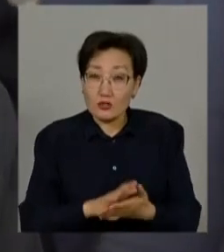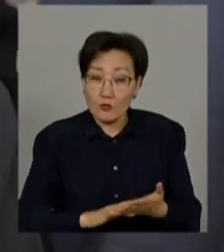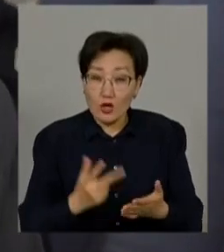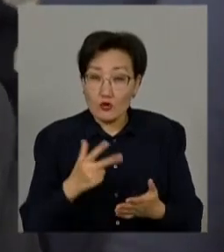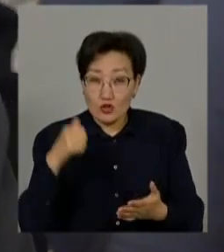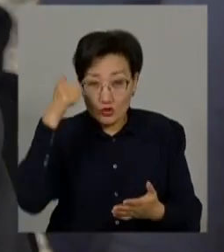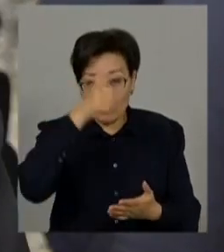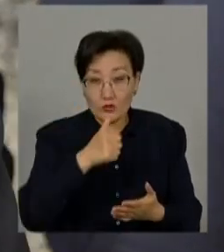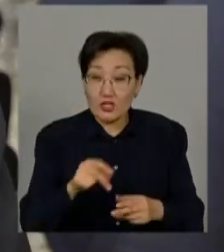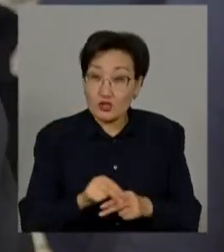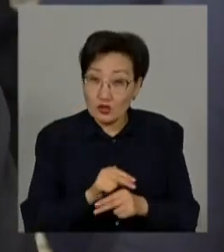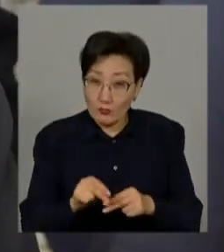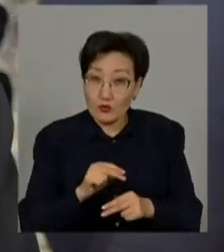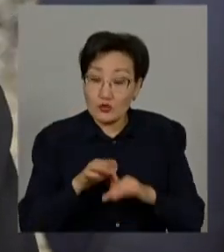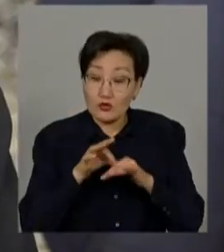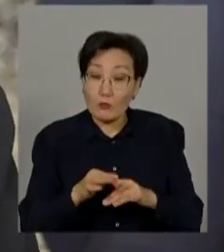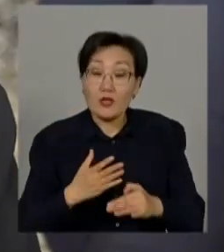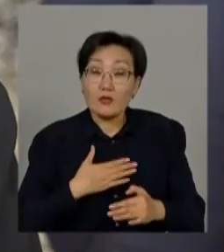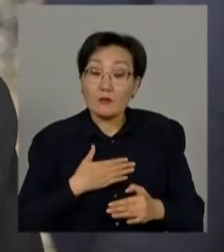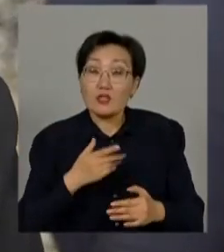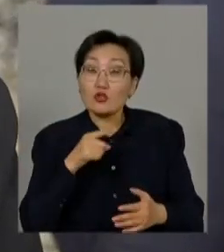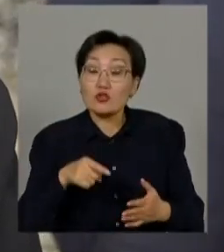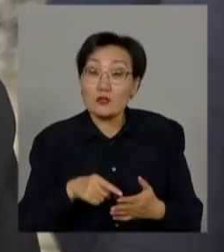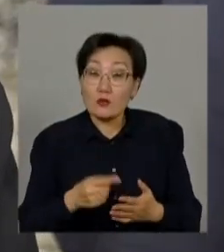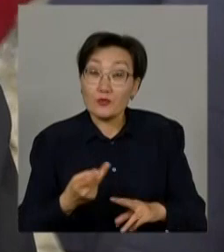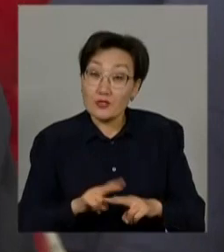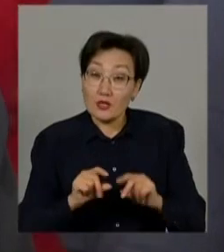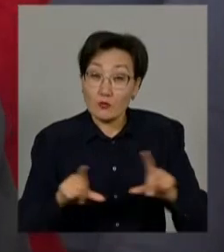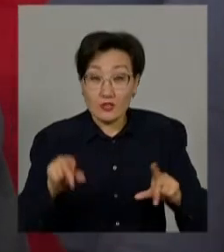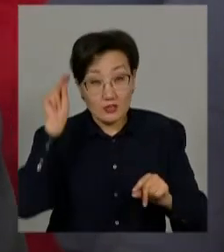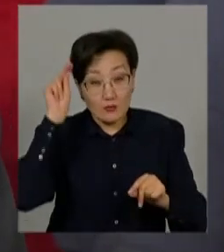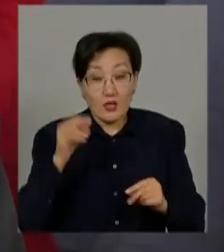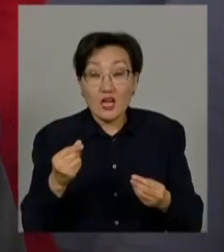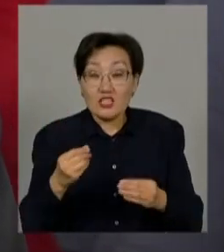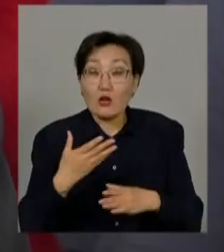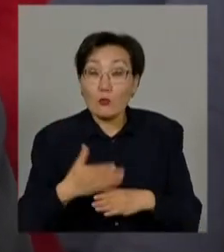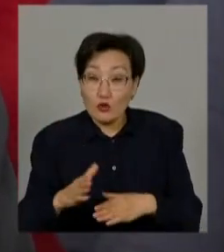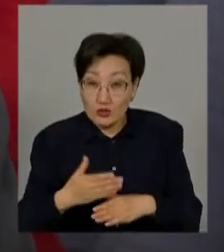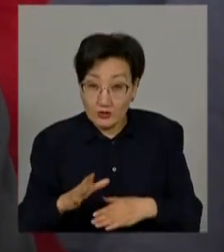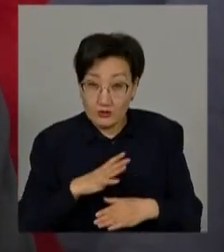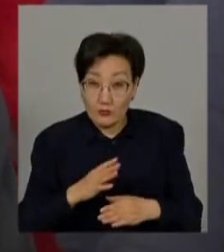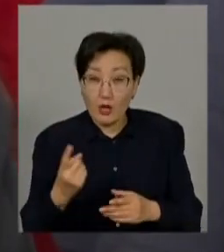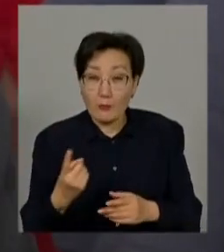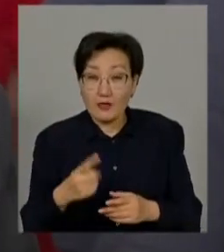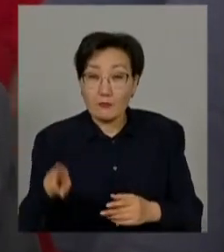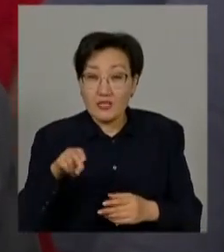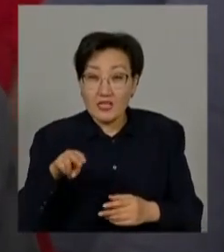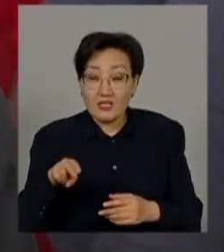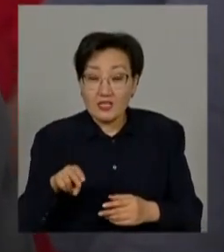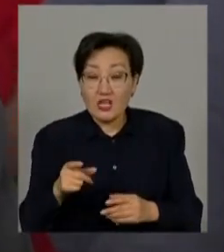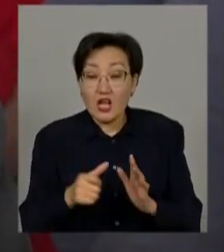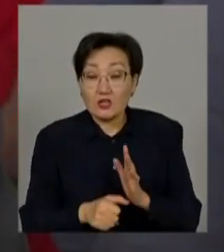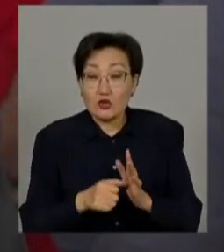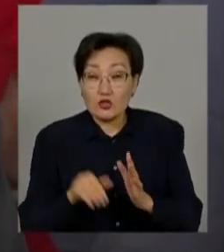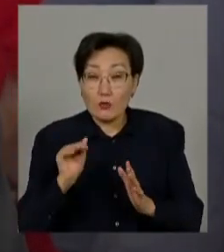жыл болды ремонт болғанына. Менің сұрағым, осы мектепке ақша бөлді 1 миллиард